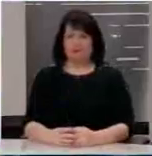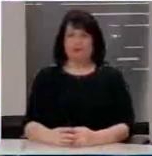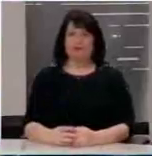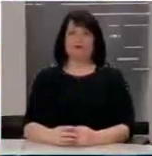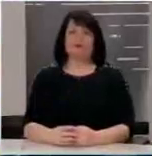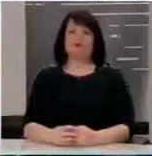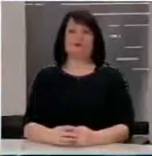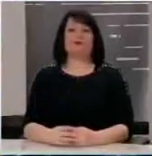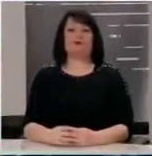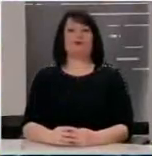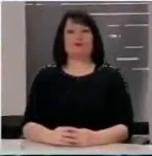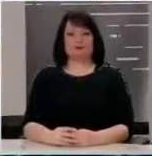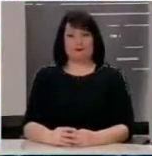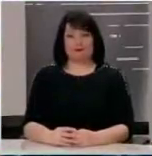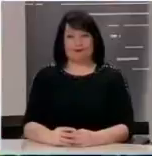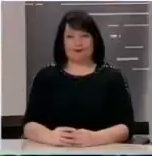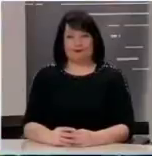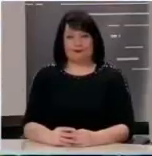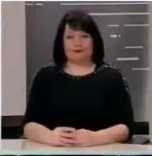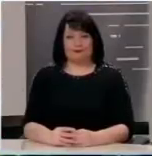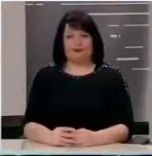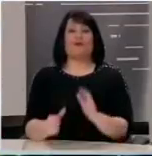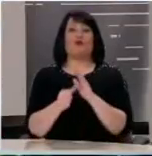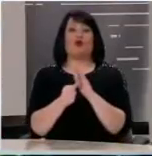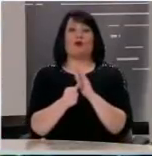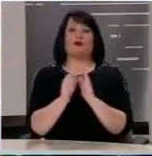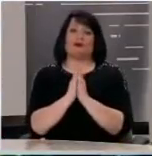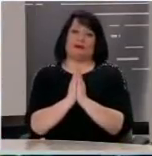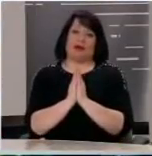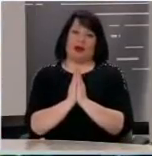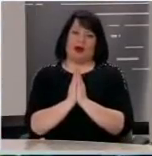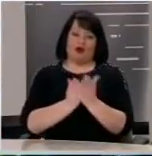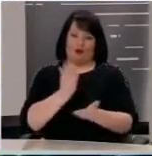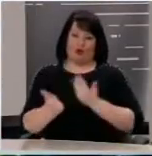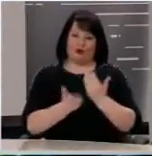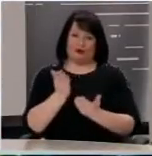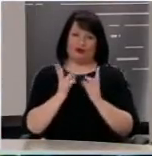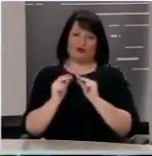Ελάτε, σας παρακαλώ. Αφήστε τις προτάσεις από κάτω.